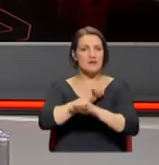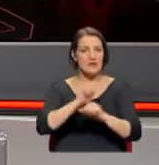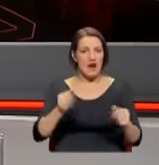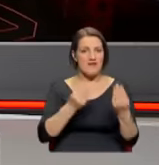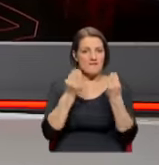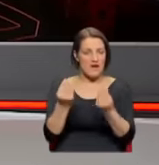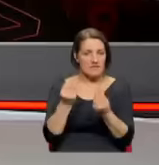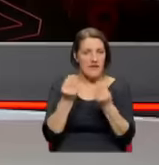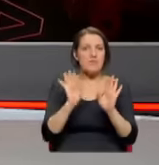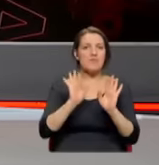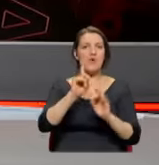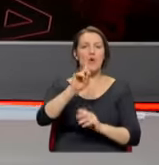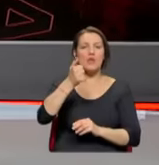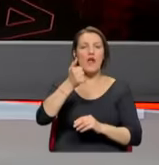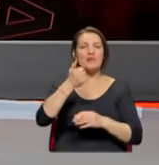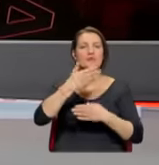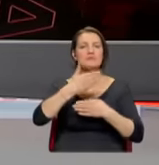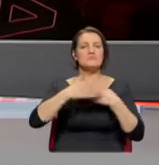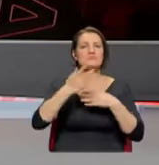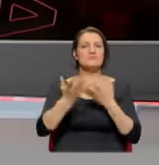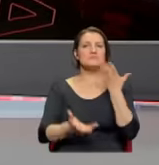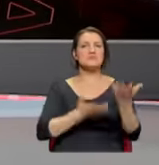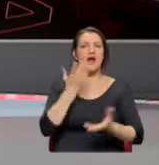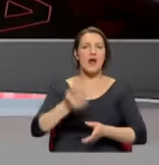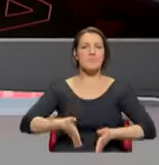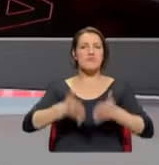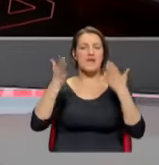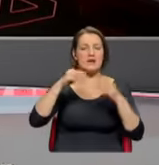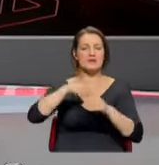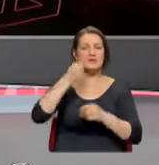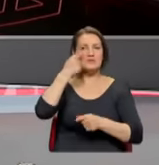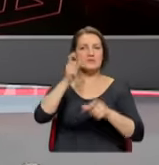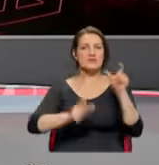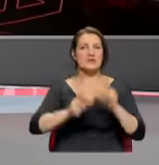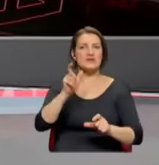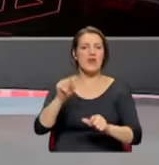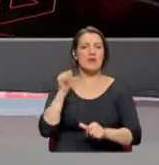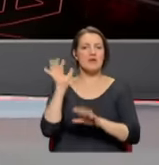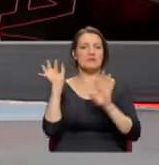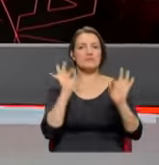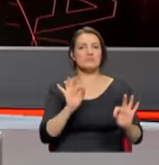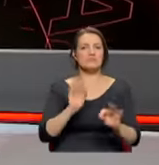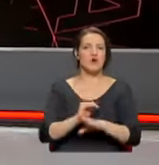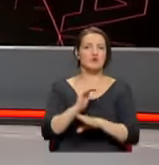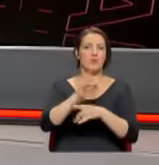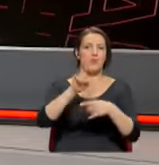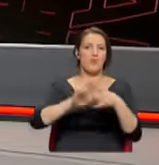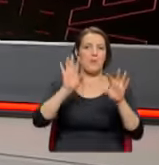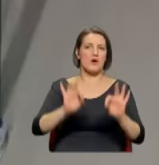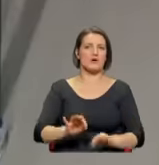mi? 16 katlı bina. Yanan binaya içindeki sakinleri, yaşayanlar geri döndü.